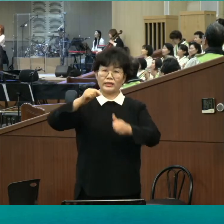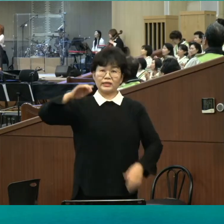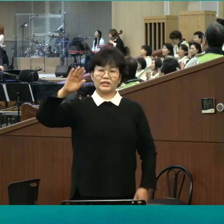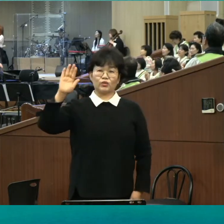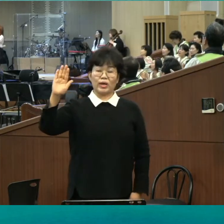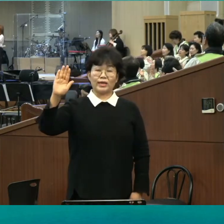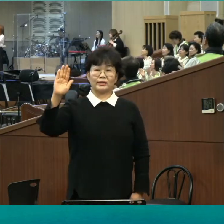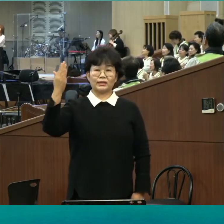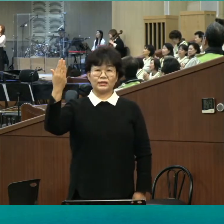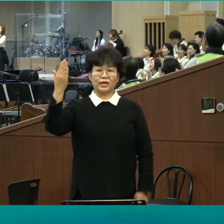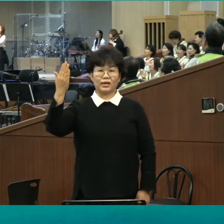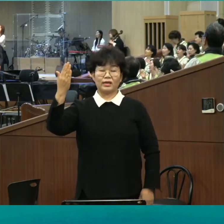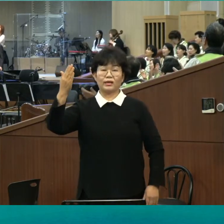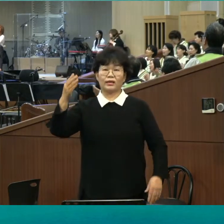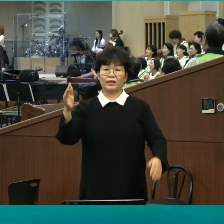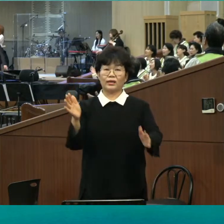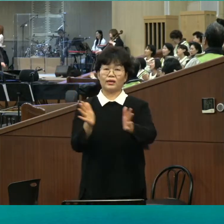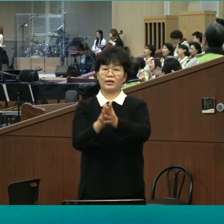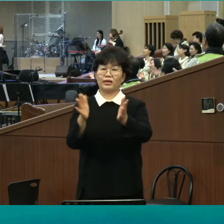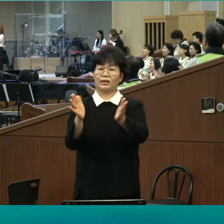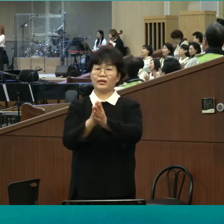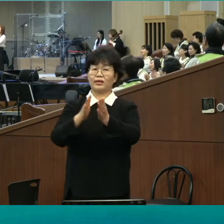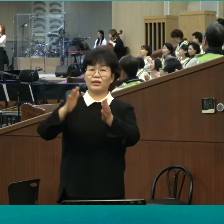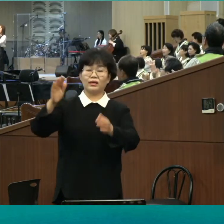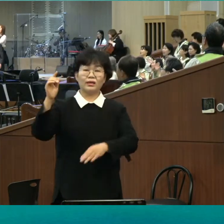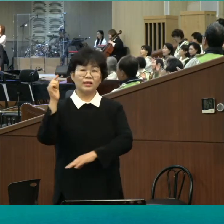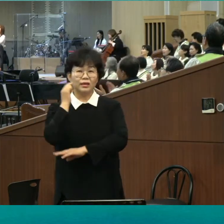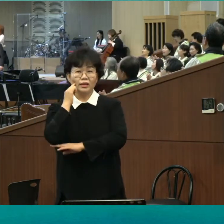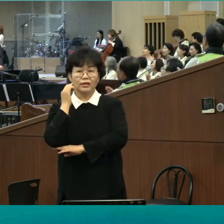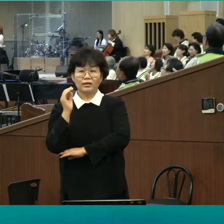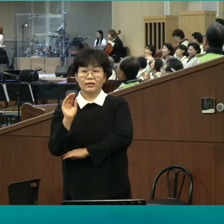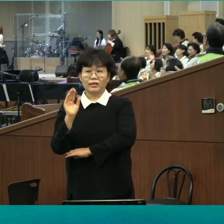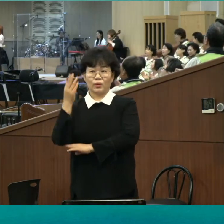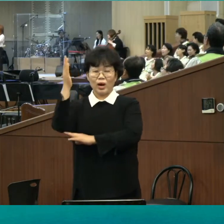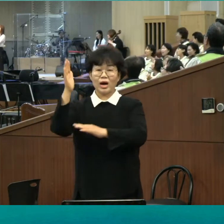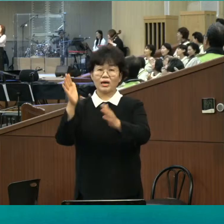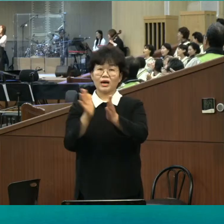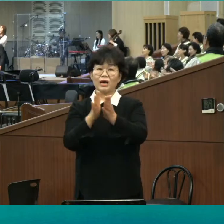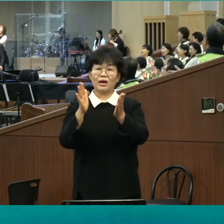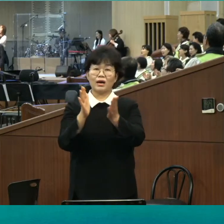구원이 되시네. 영광